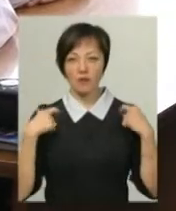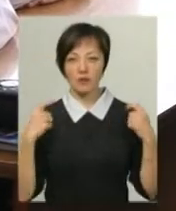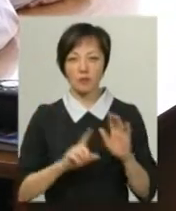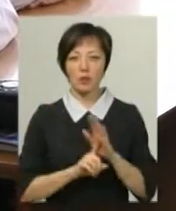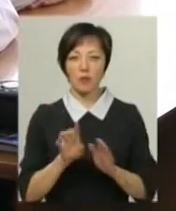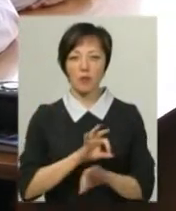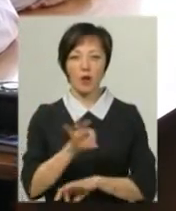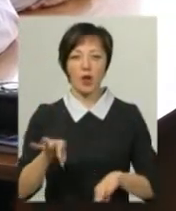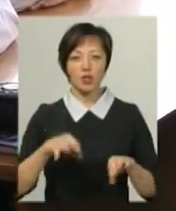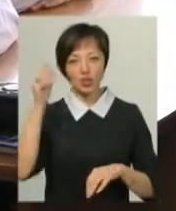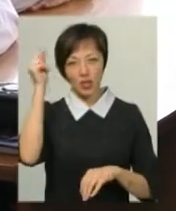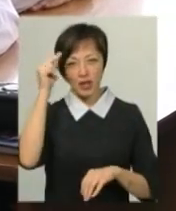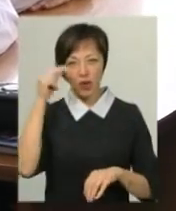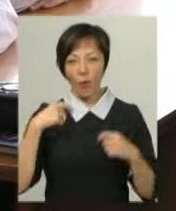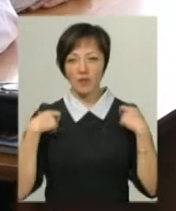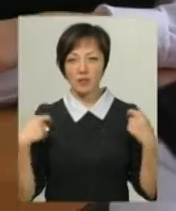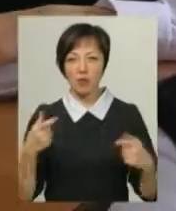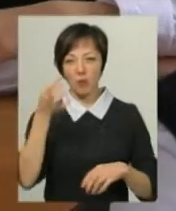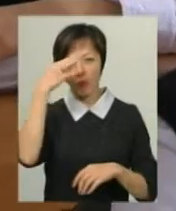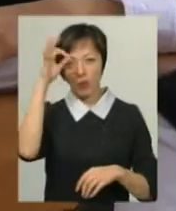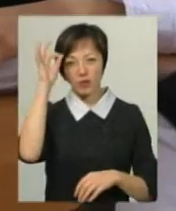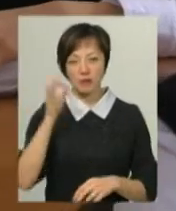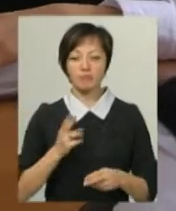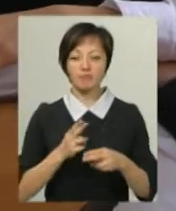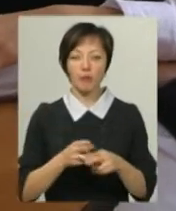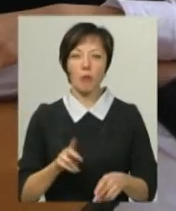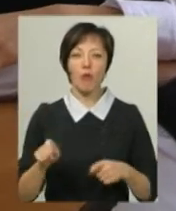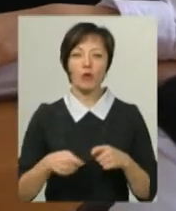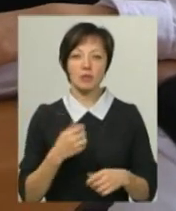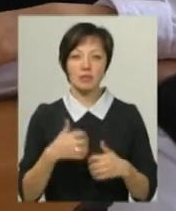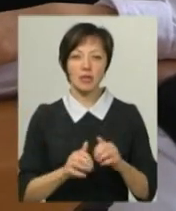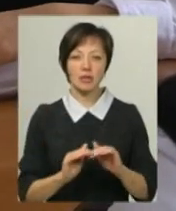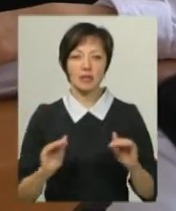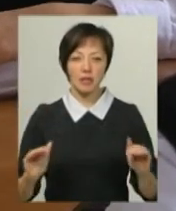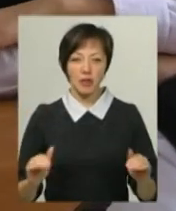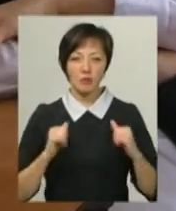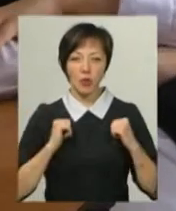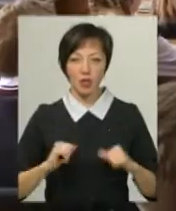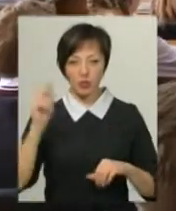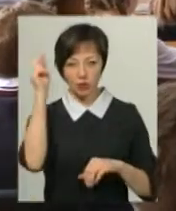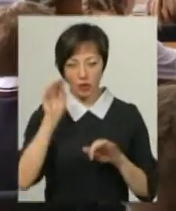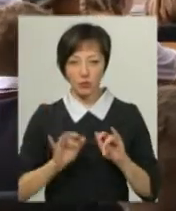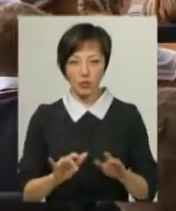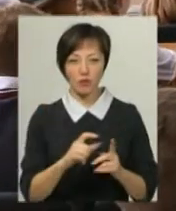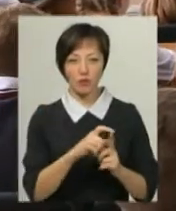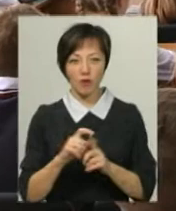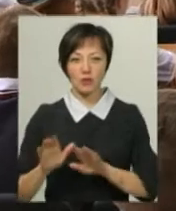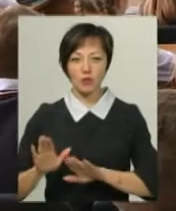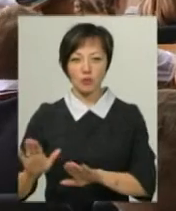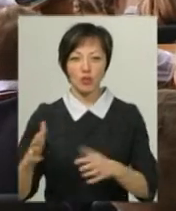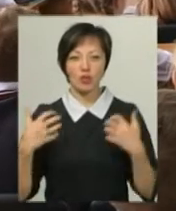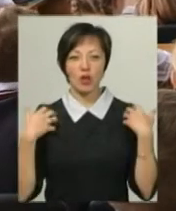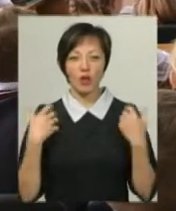«Шкільний офіцер поліції», мета якого – профілактика правопорушень серед дітей та безпечний навчальний процес. За словами заступника начальника головного